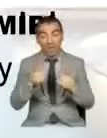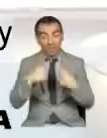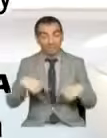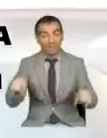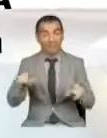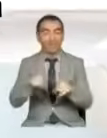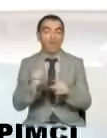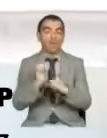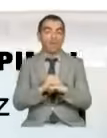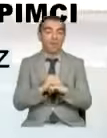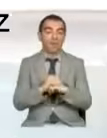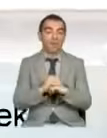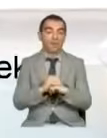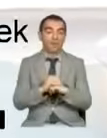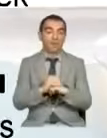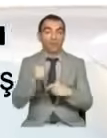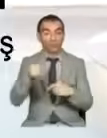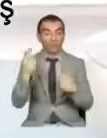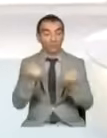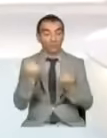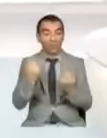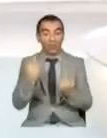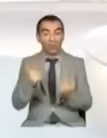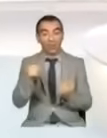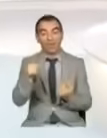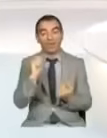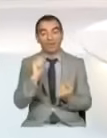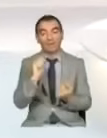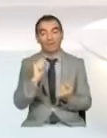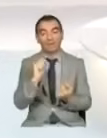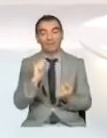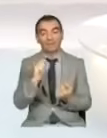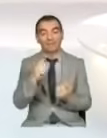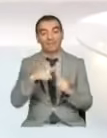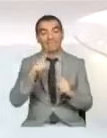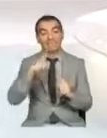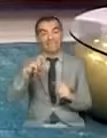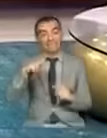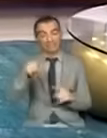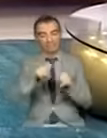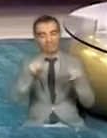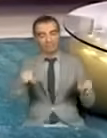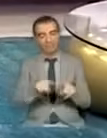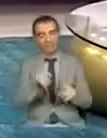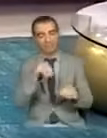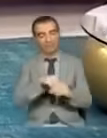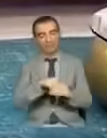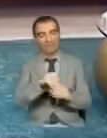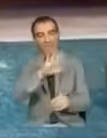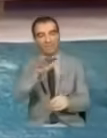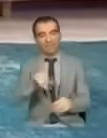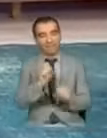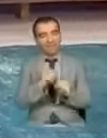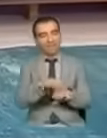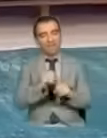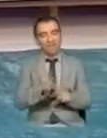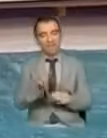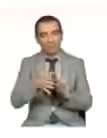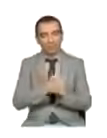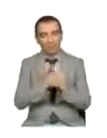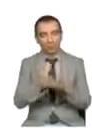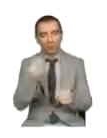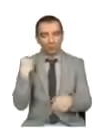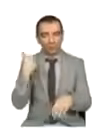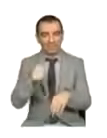o çalışan olarak tıp çerçevesi içerisinde hepsinin Tıp Bayramı'nı kutluyoruz bir, evet, kez